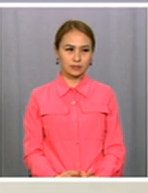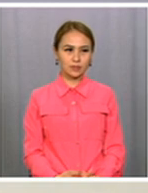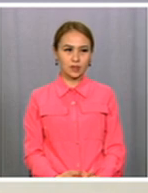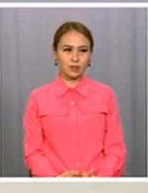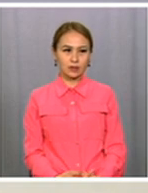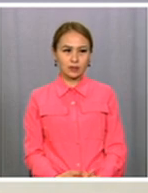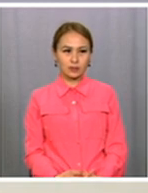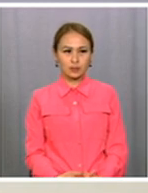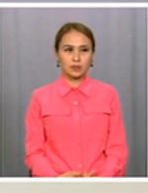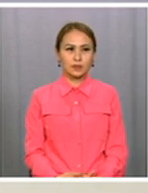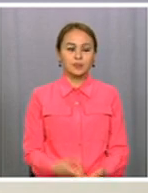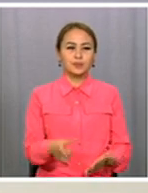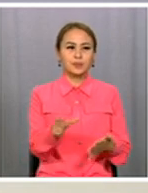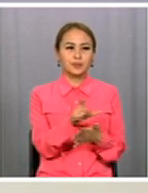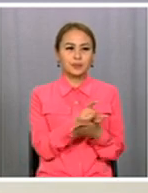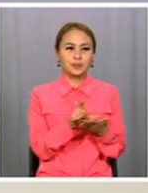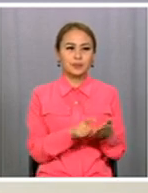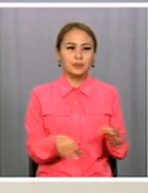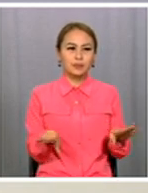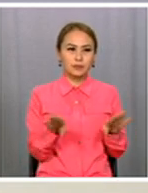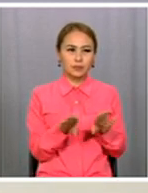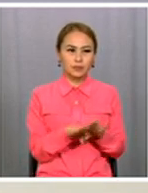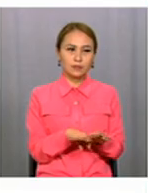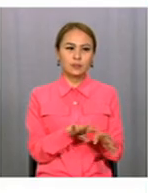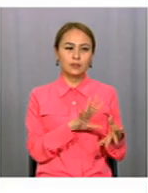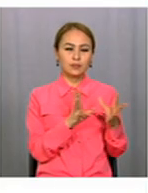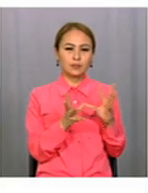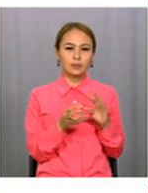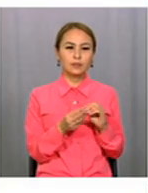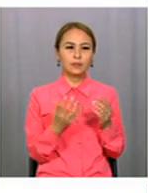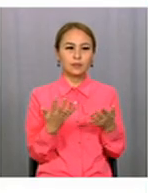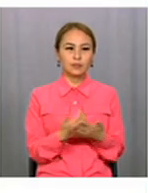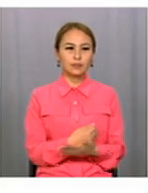Өлеңдегі көркемдегіш құралдарды анықтаңыздар.